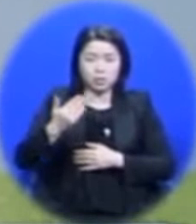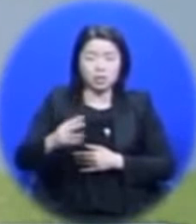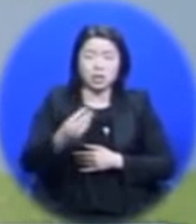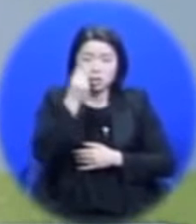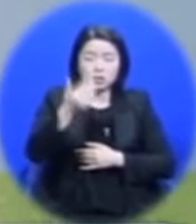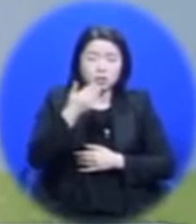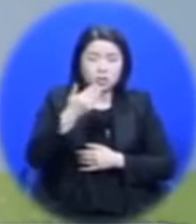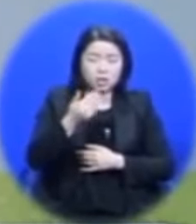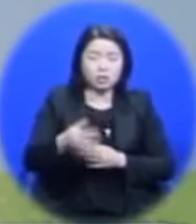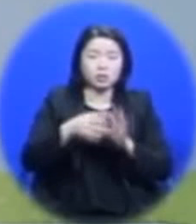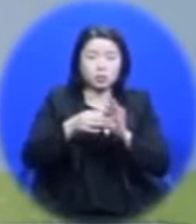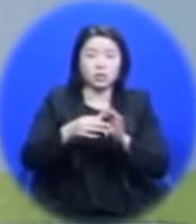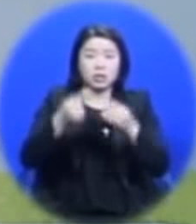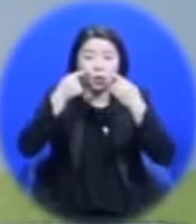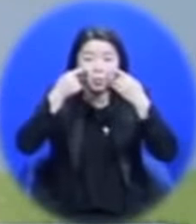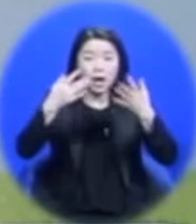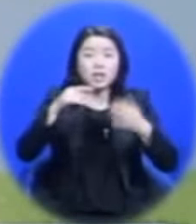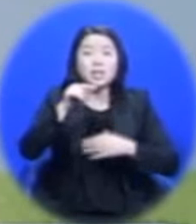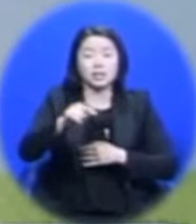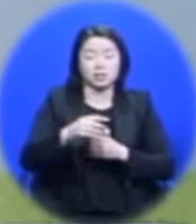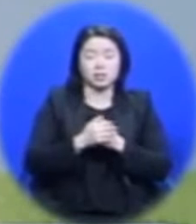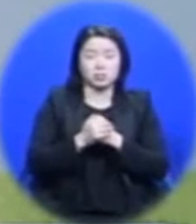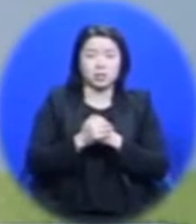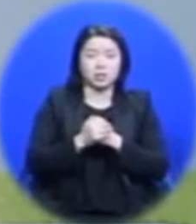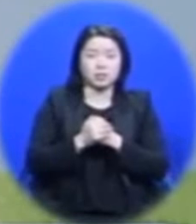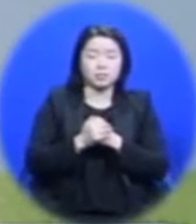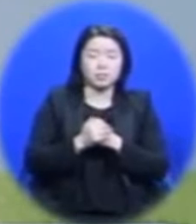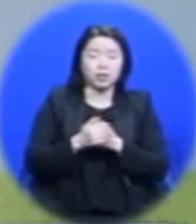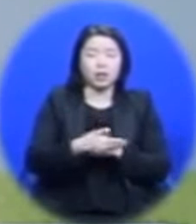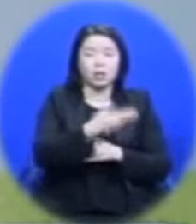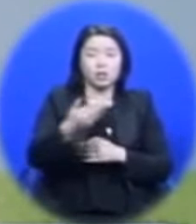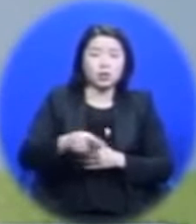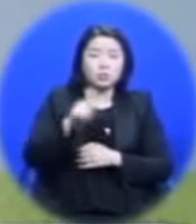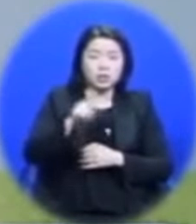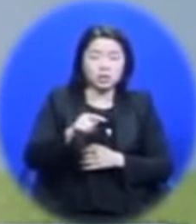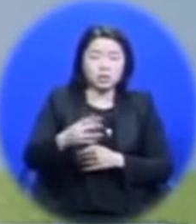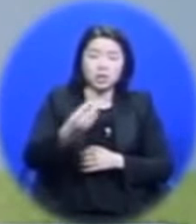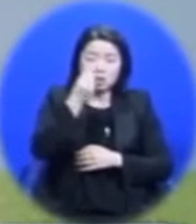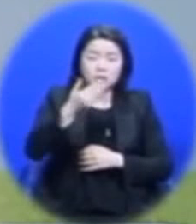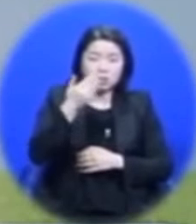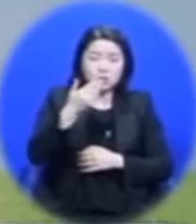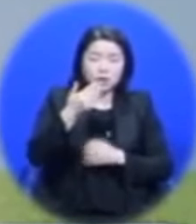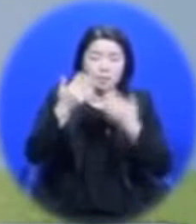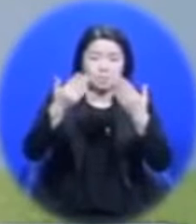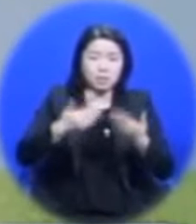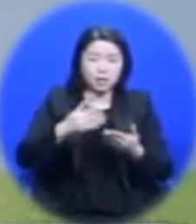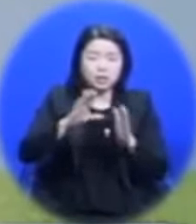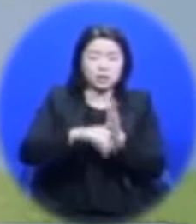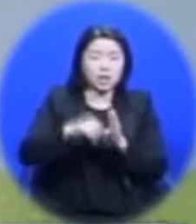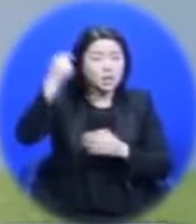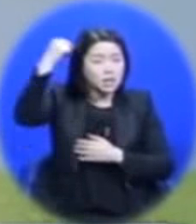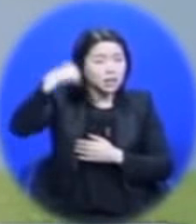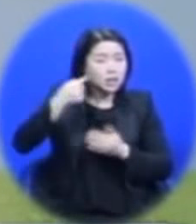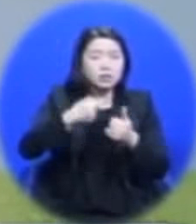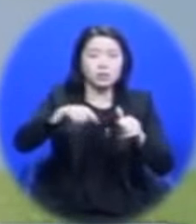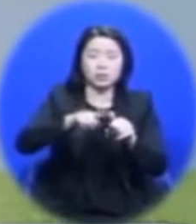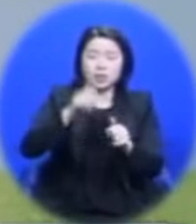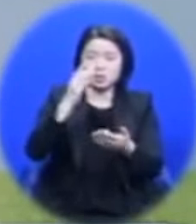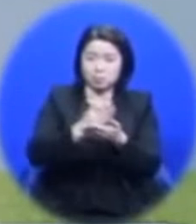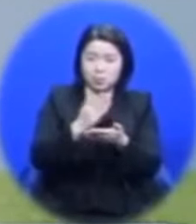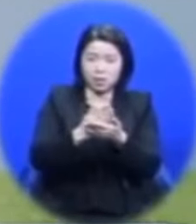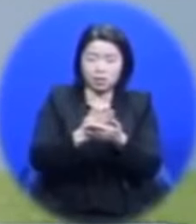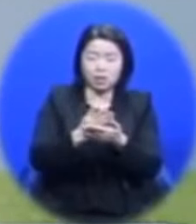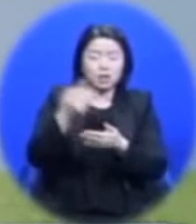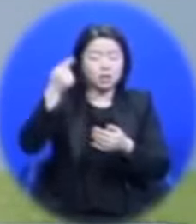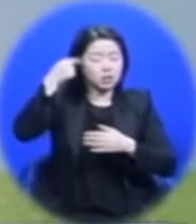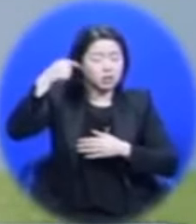통하여 확인하는 거예요. 여러분, 이 성찬을 받으실 때 느낌을 의존하지 않으셔야 돼요.